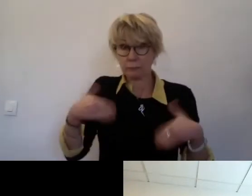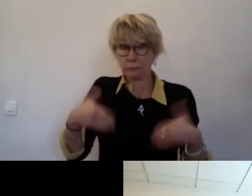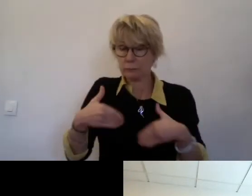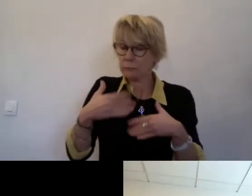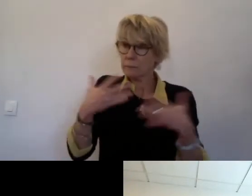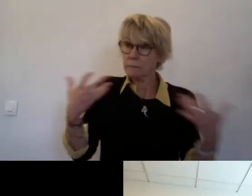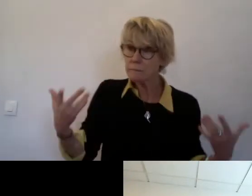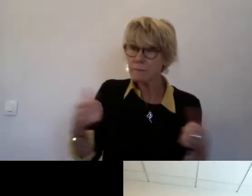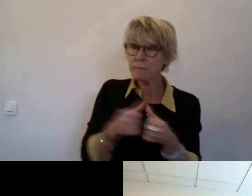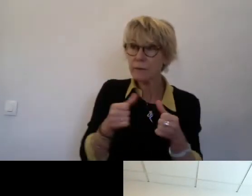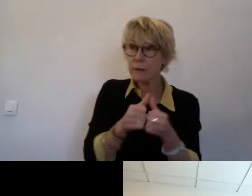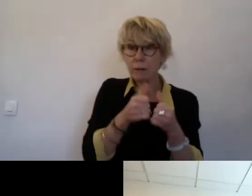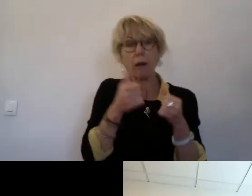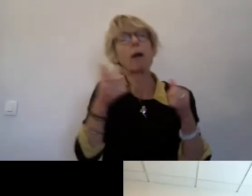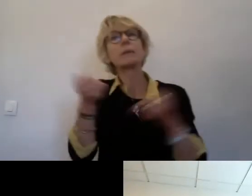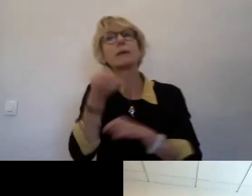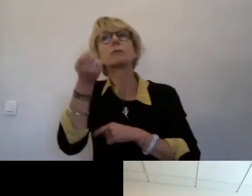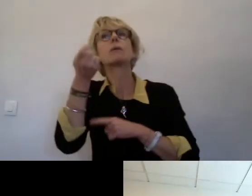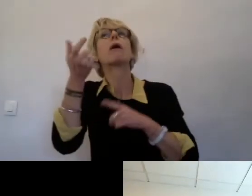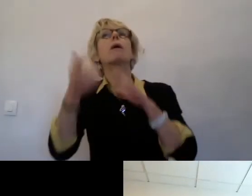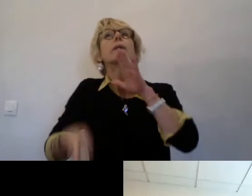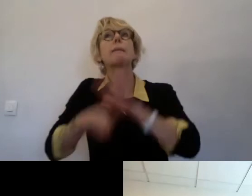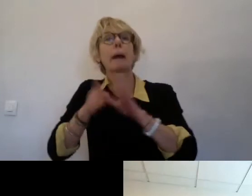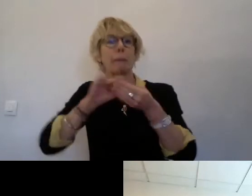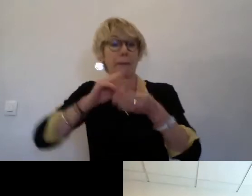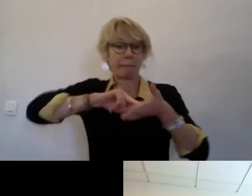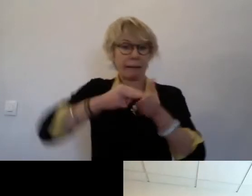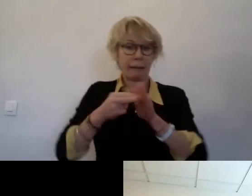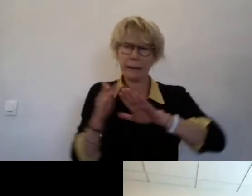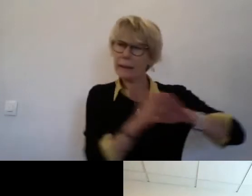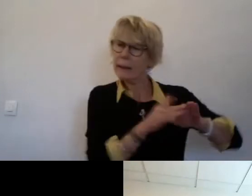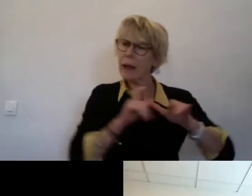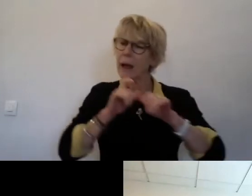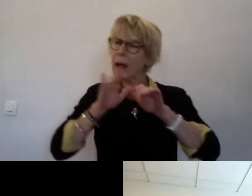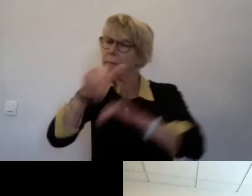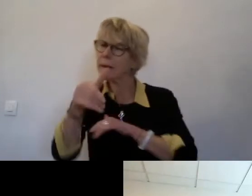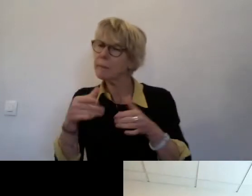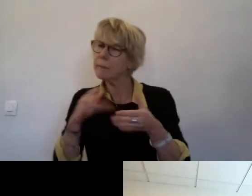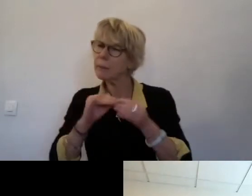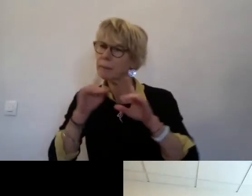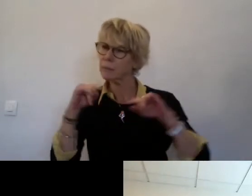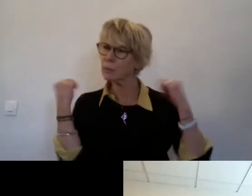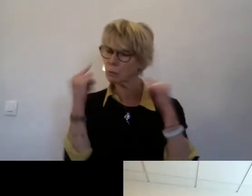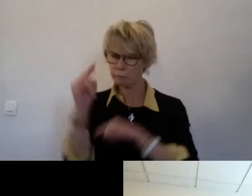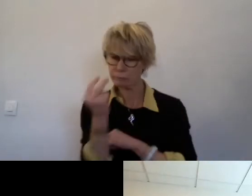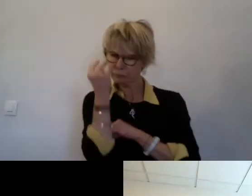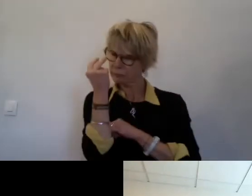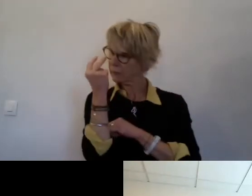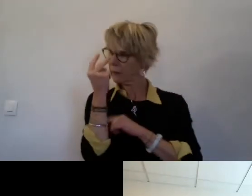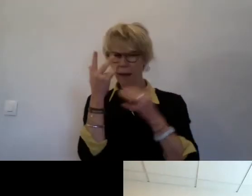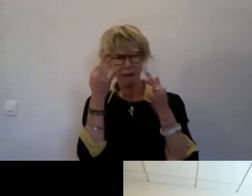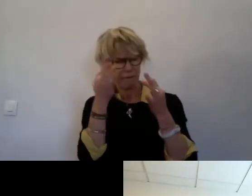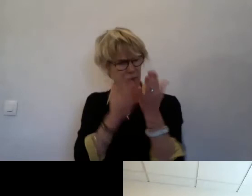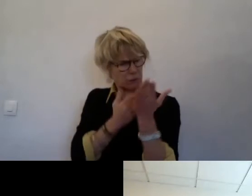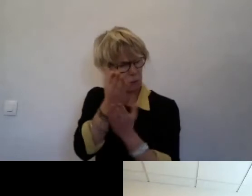après ces questions techniques, après ces soucis techniques, nos valeurs nous ont interrogés sur le soin et sur le sens